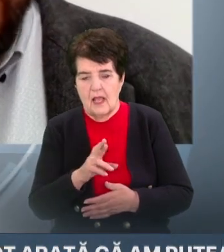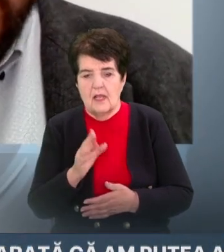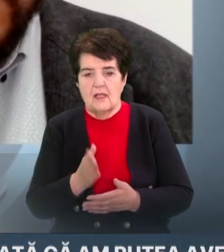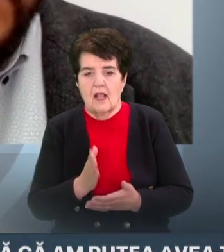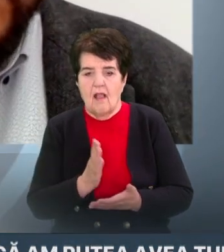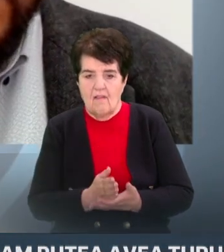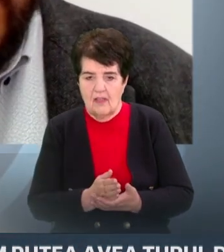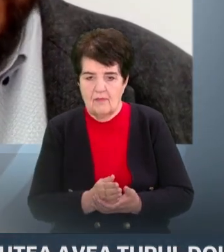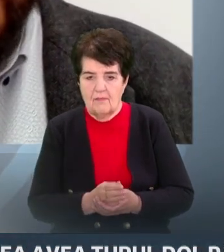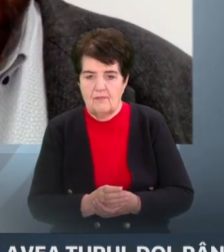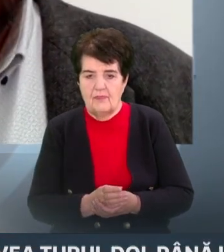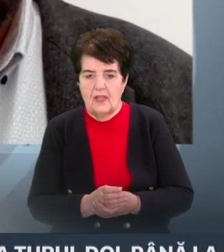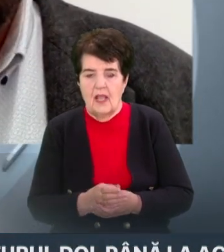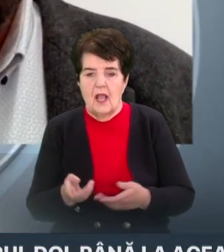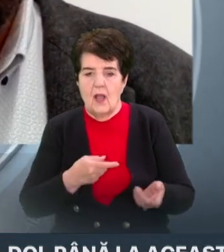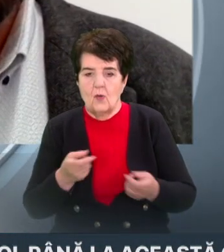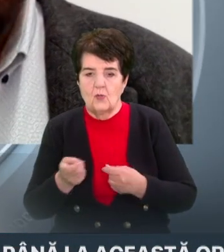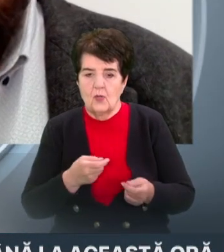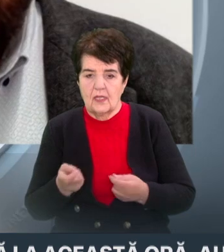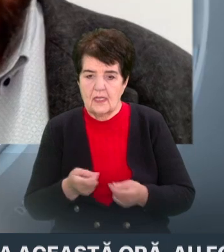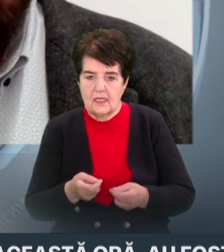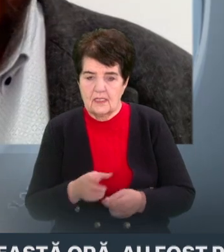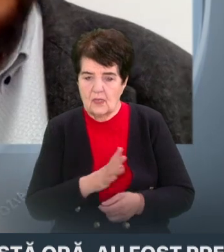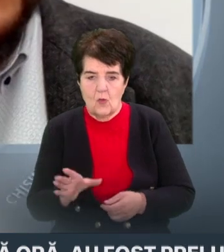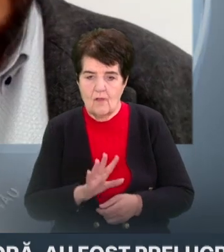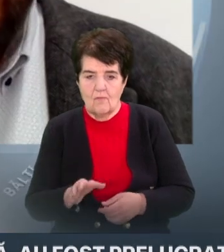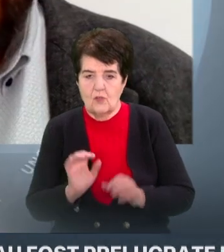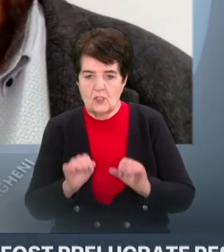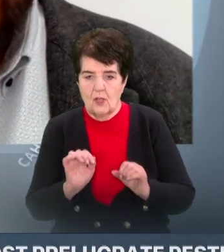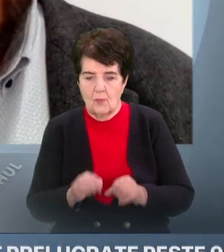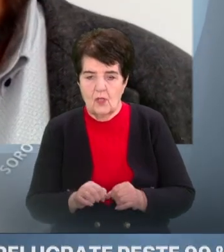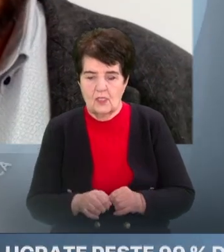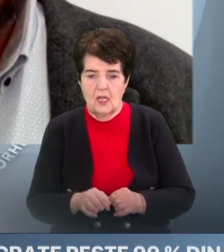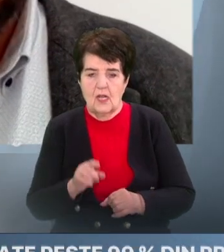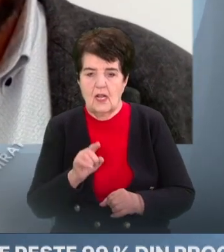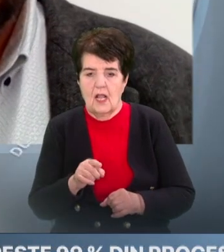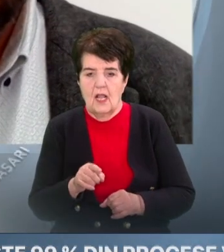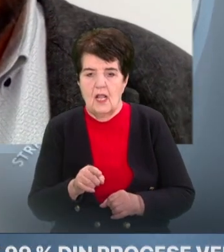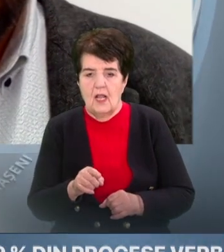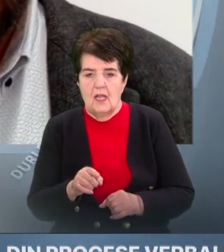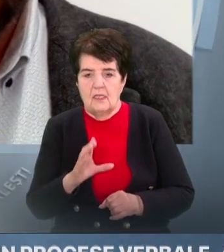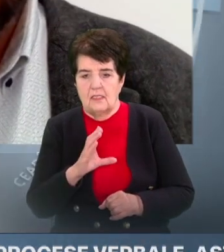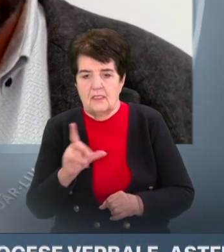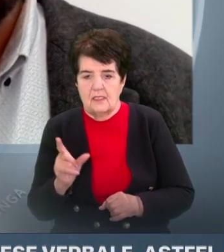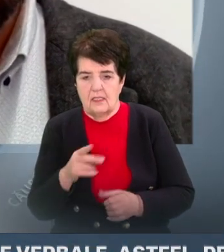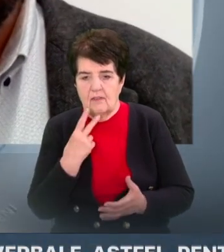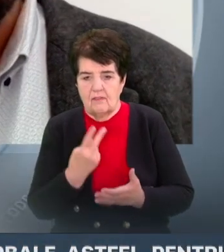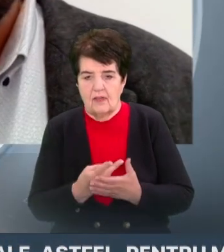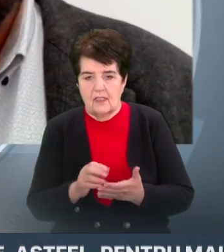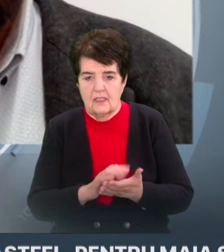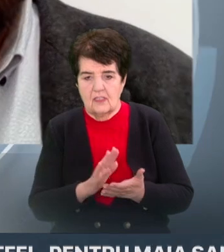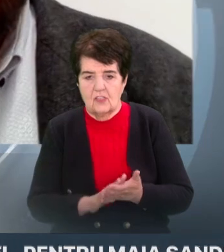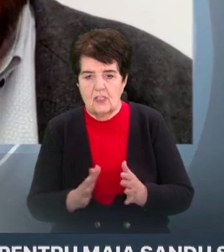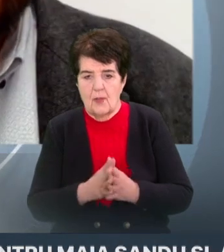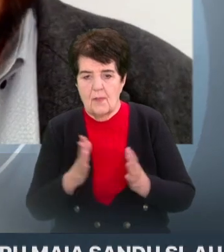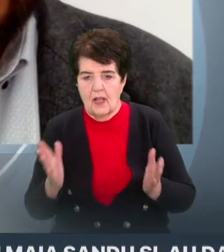aparent autoritățile nu au fost capabile, în pofida anunțurilor, să vadă exact mărimea